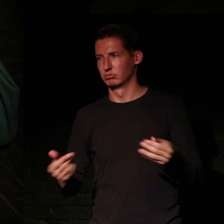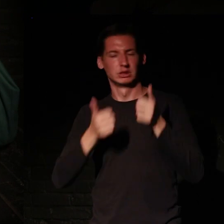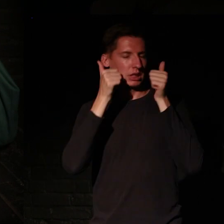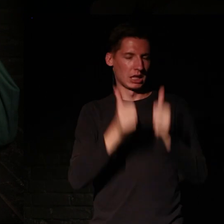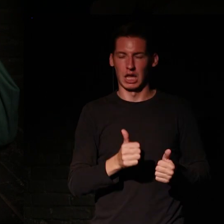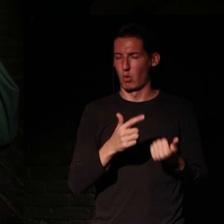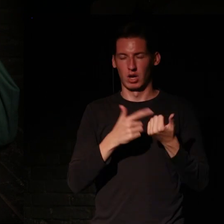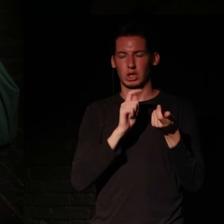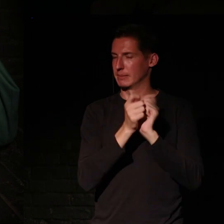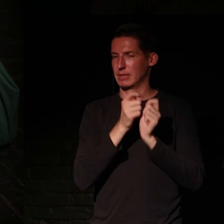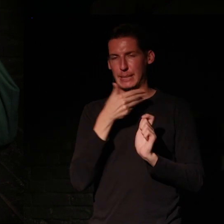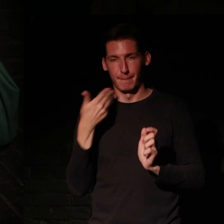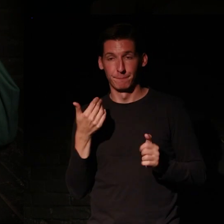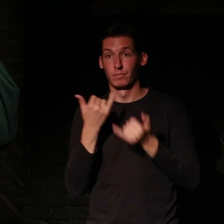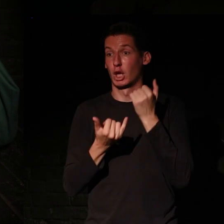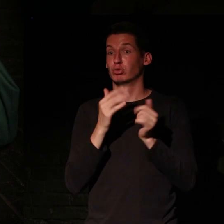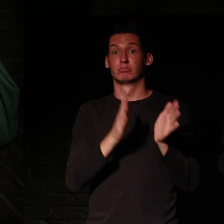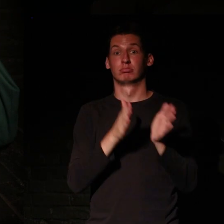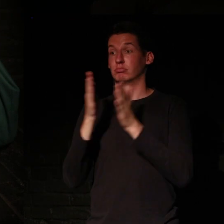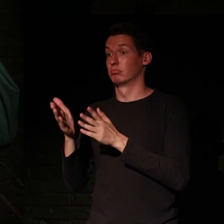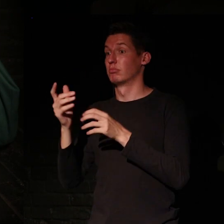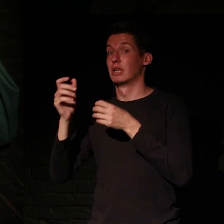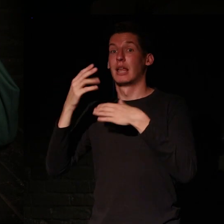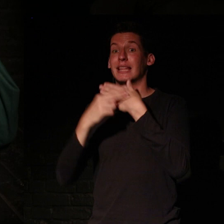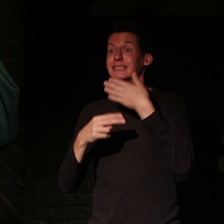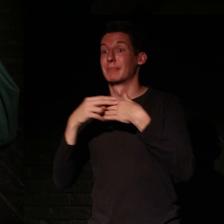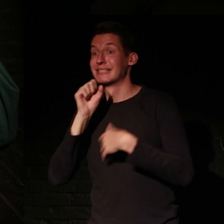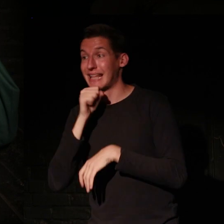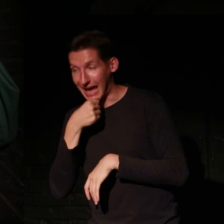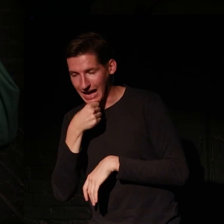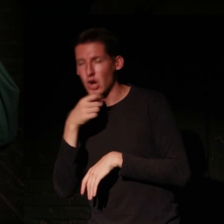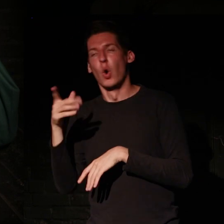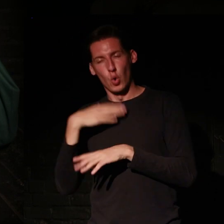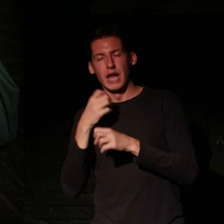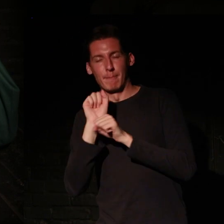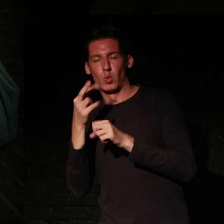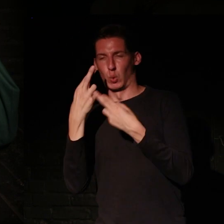same. Natomiast jeżeli chodzi o Stary Testament, to tutaj już mamy różnicę.